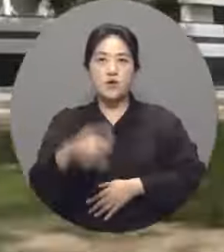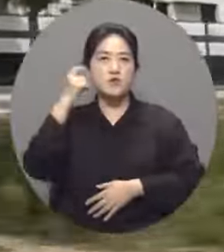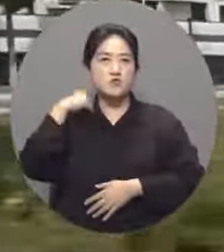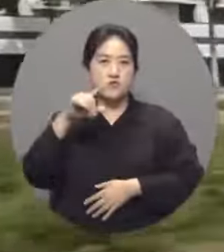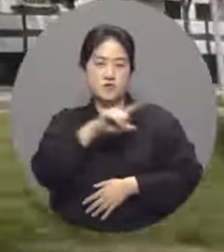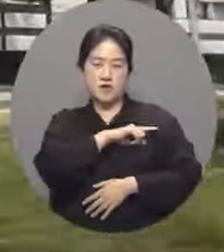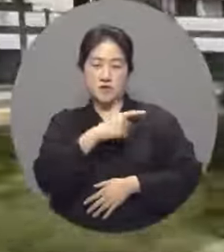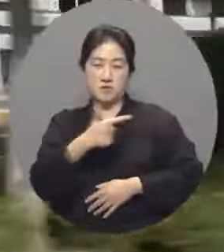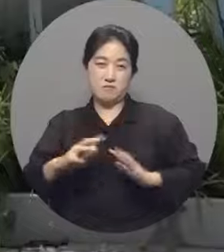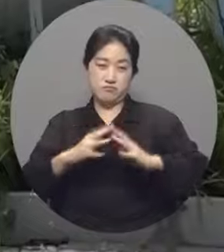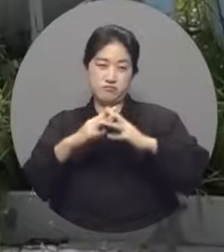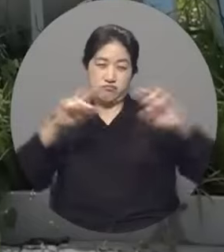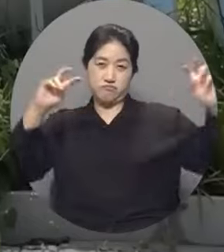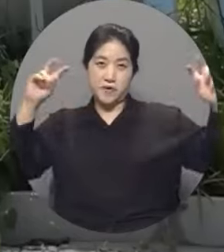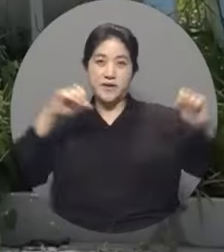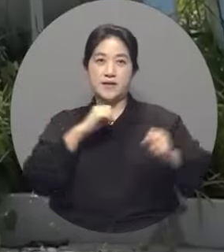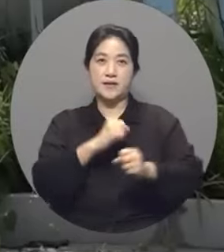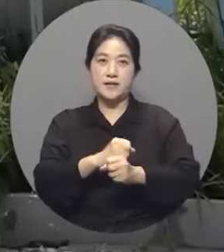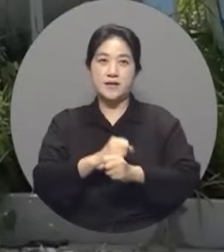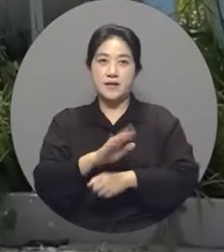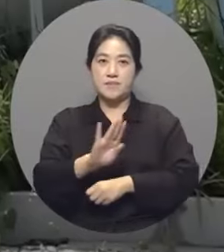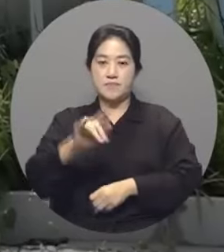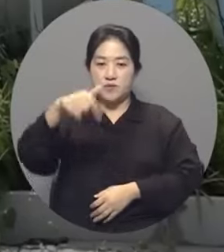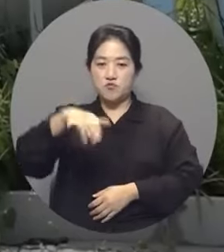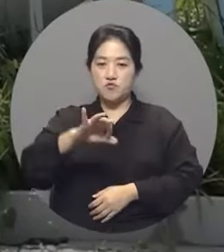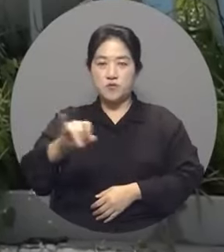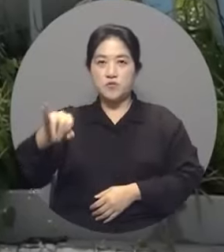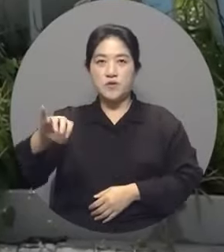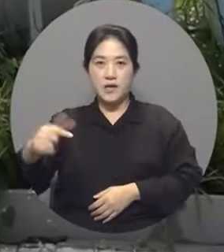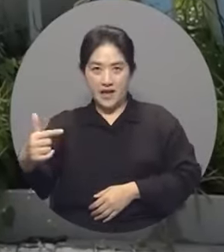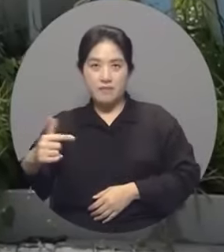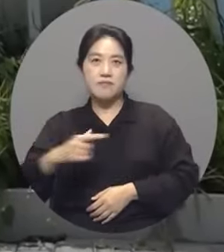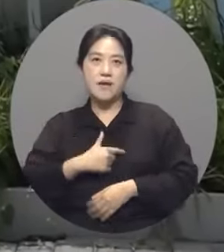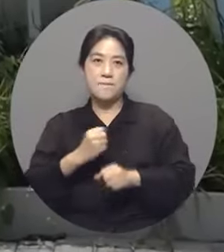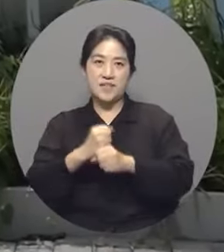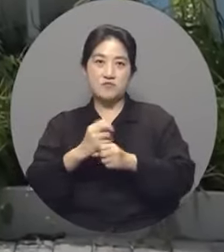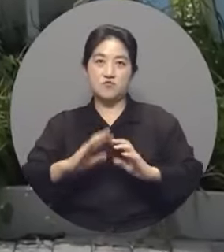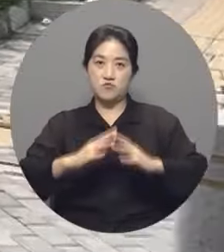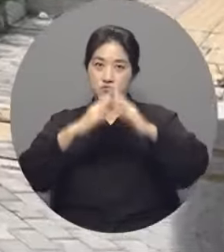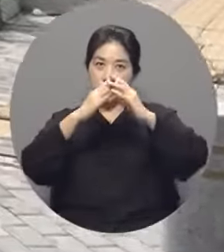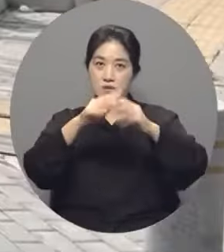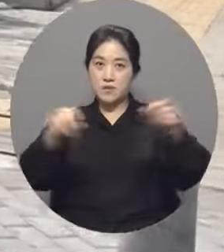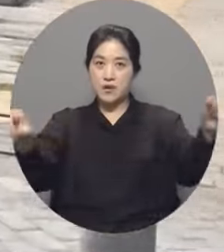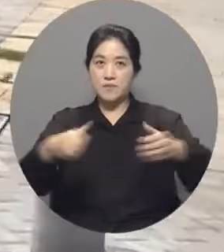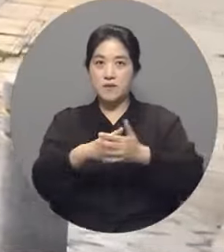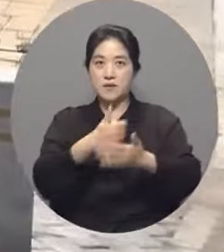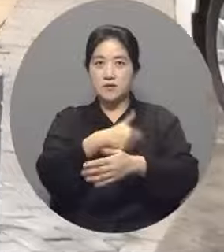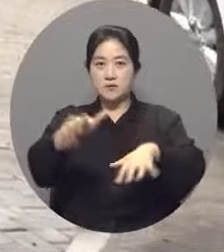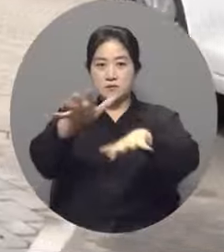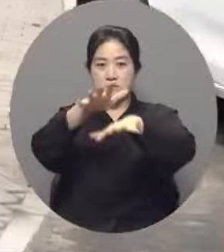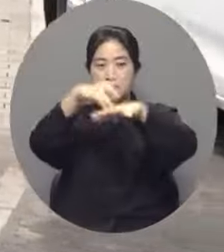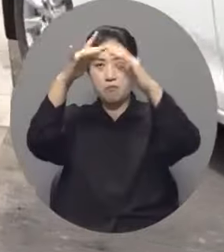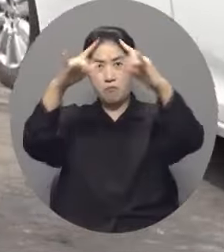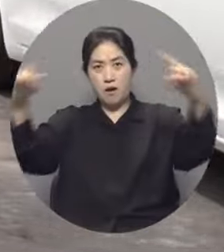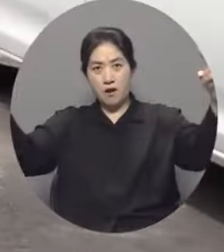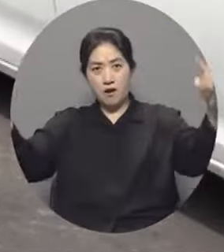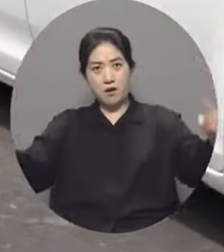최대 부동산 개발 업체 비구이 위안이 짓고 있는 아파트입니다. 공사장 앞에는 대형 천막이 쳐져